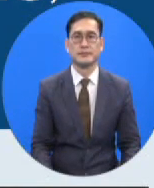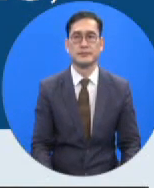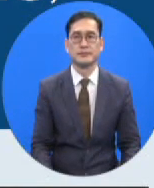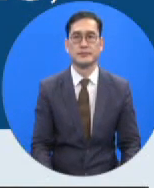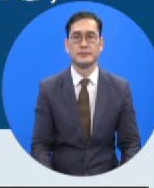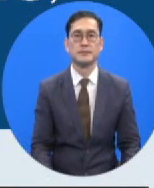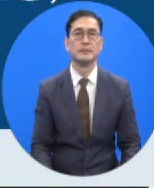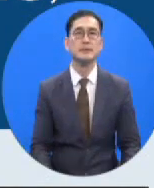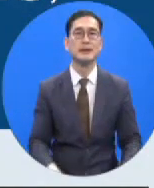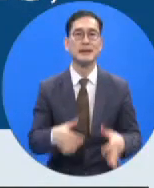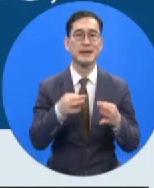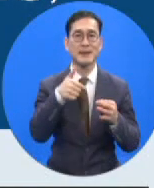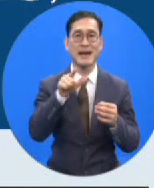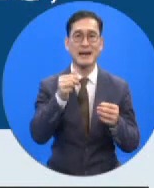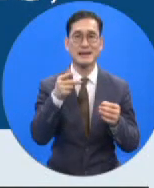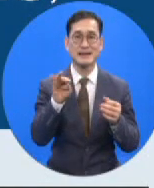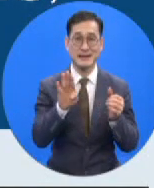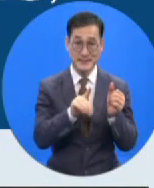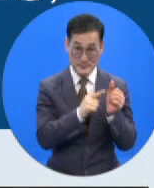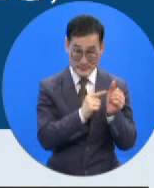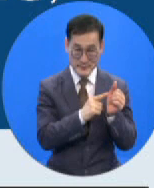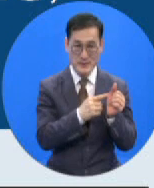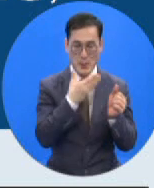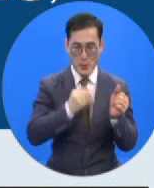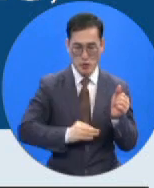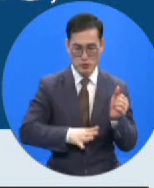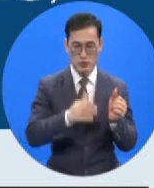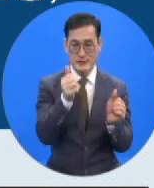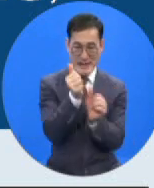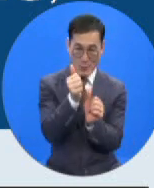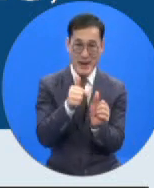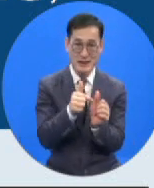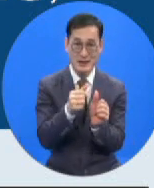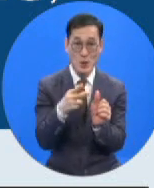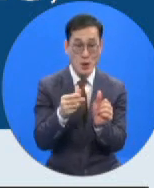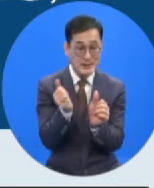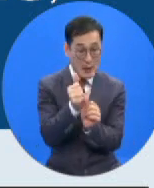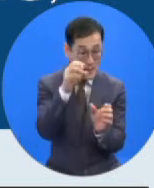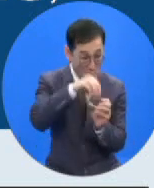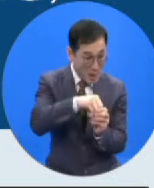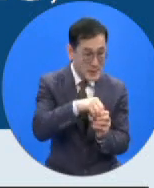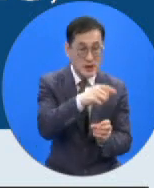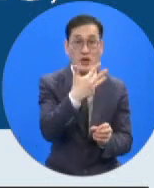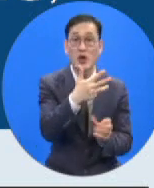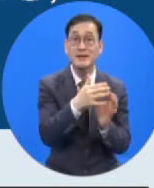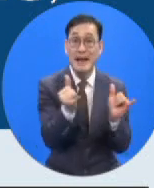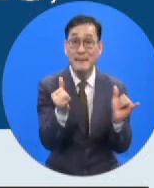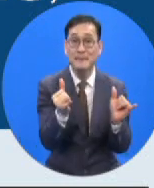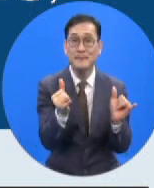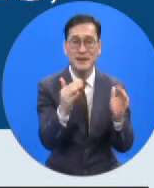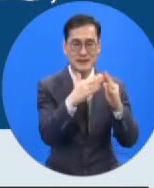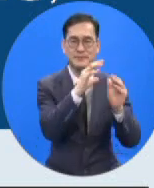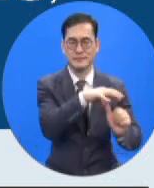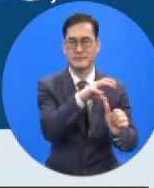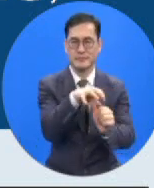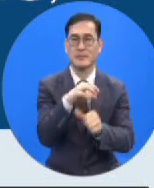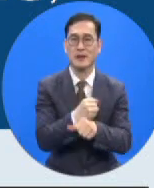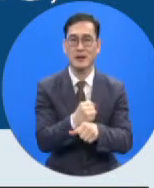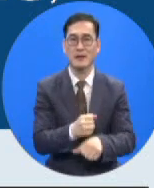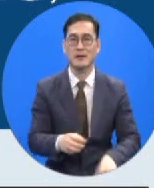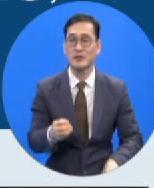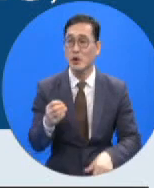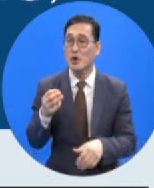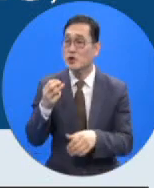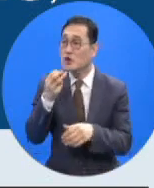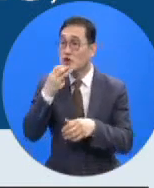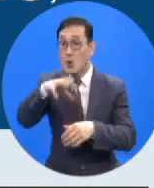증감이 보건복지부 차관 병 복지부 직원 8명 도 자가 경우에 들어갔습니다 수도권 의 종합병원 저 11명도